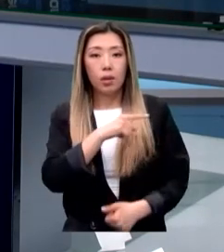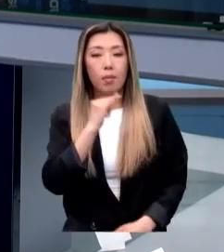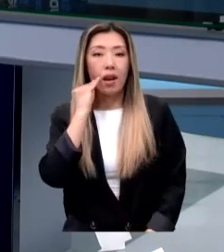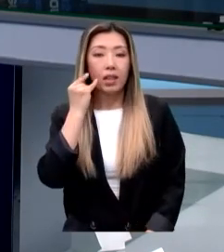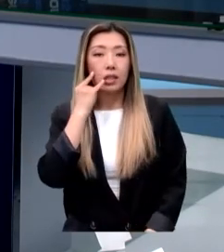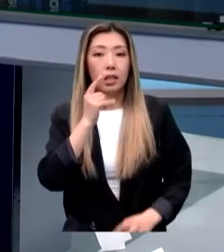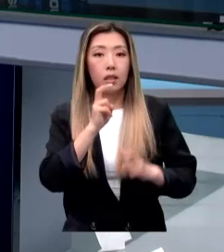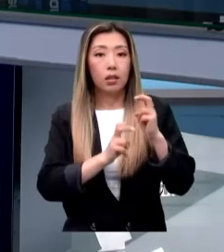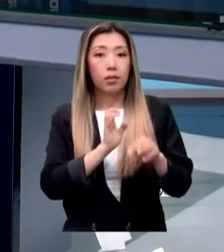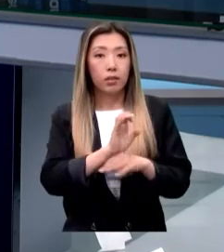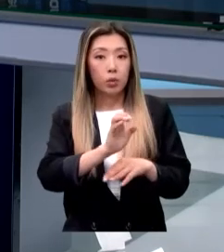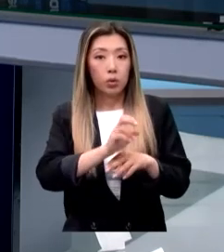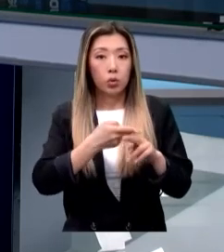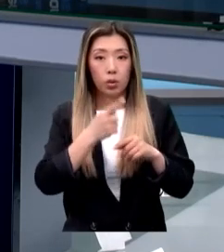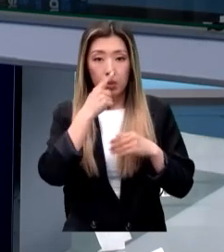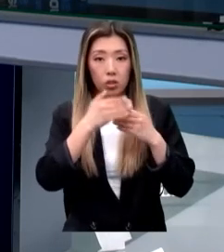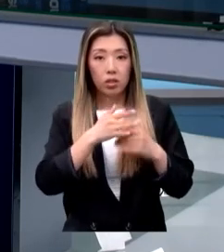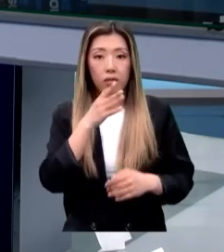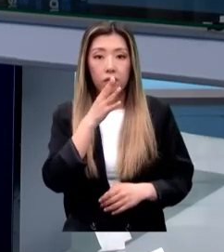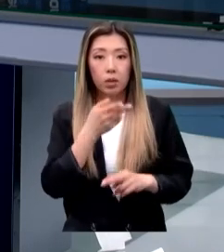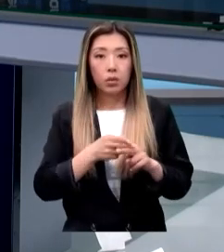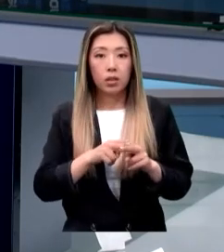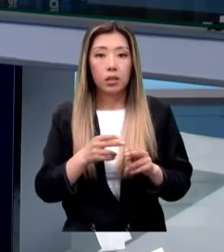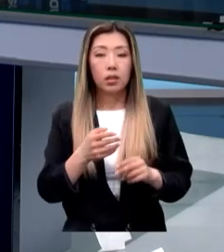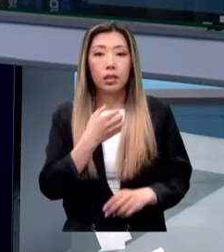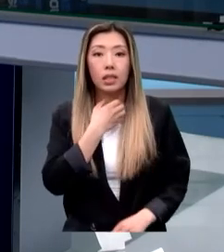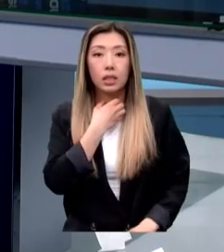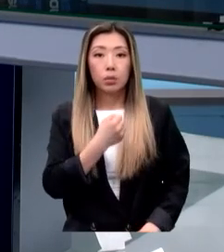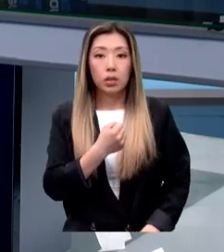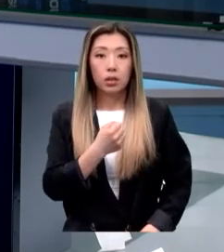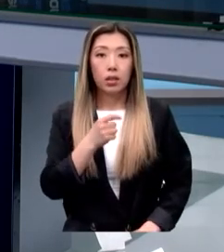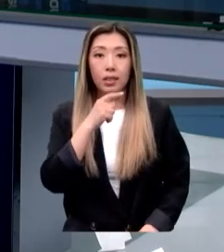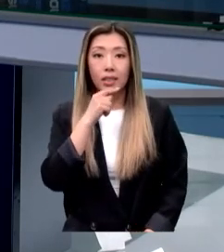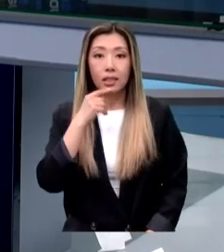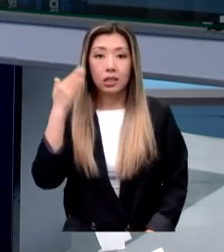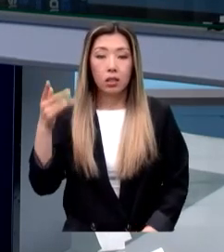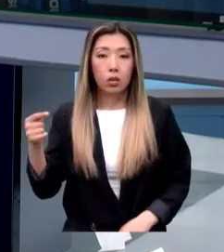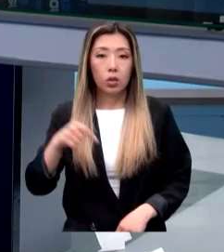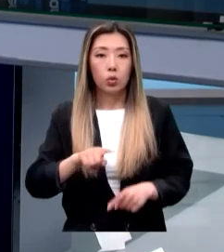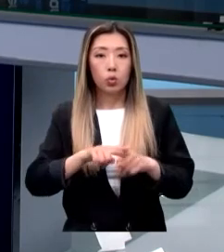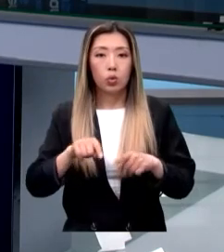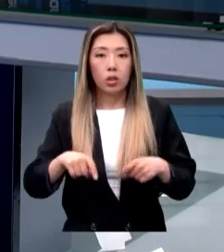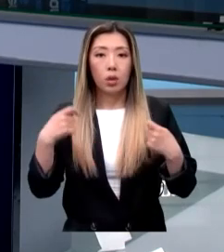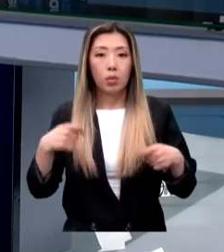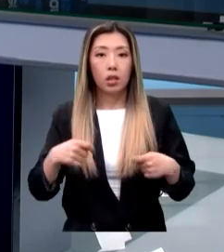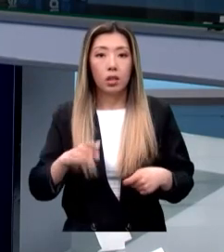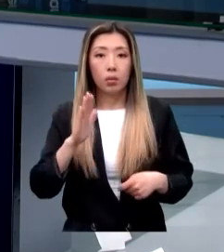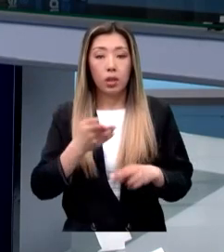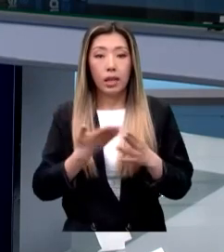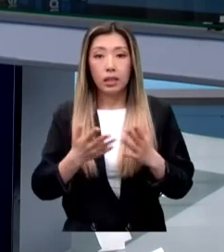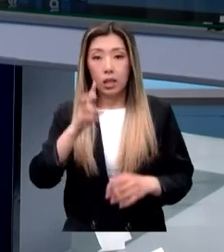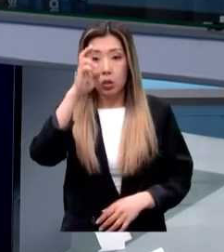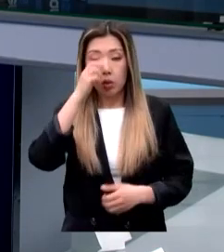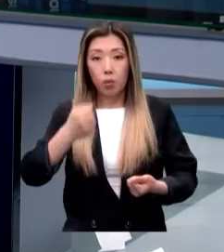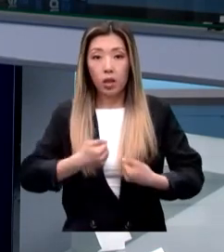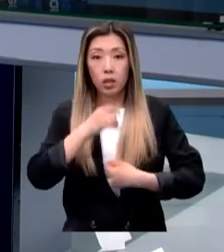производителям. Они заверяют, что уже в ближайшее время избыток куриного яйца у соседей окажется на наших прилавках. И без дополнительной господдержки